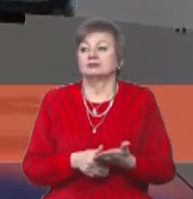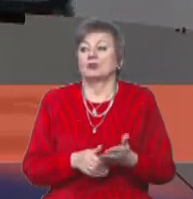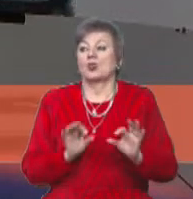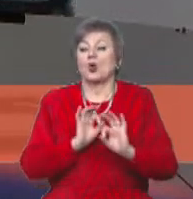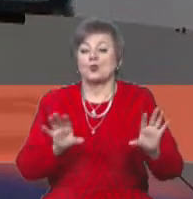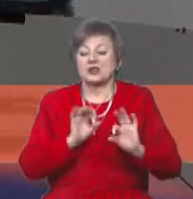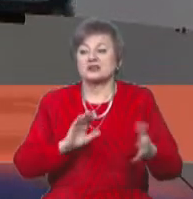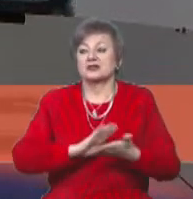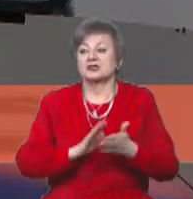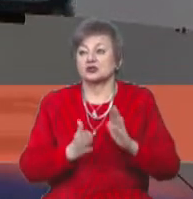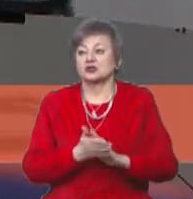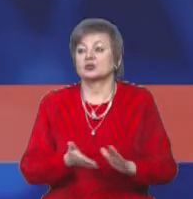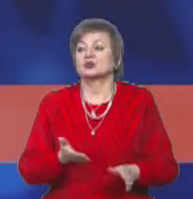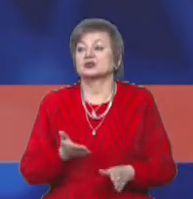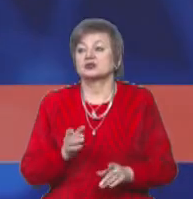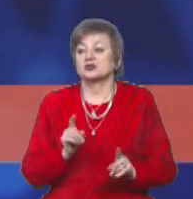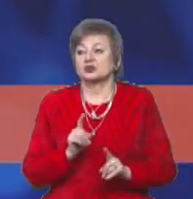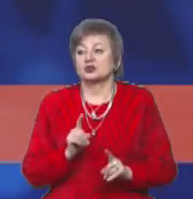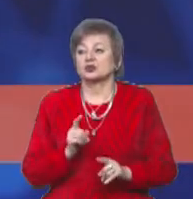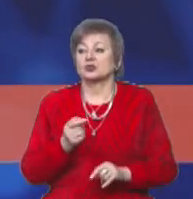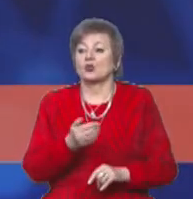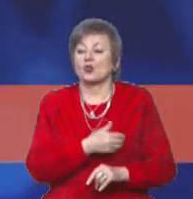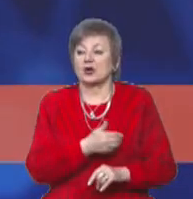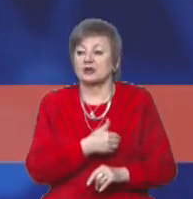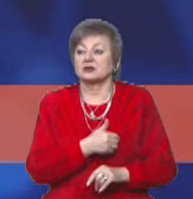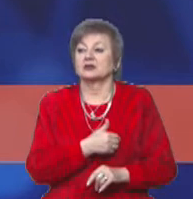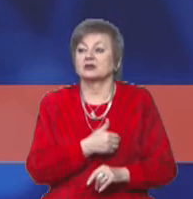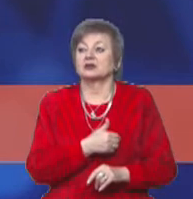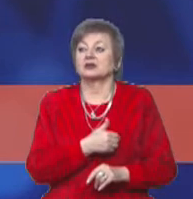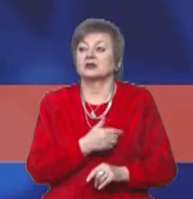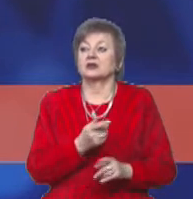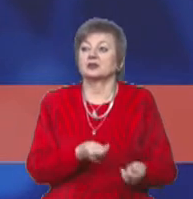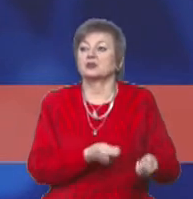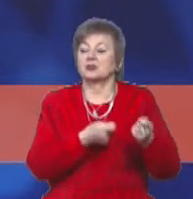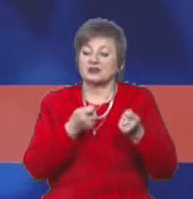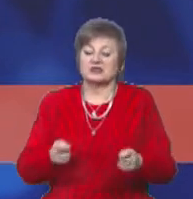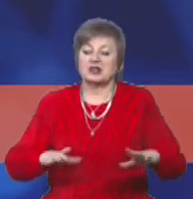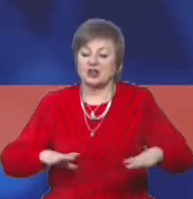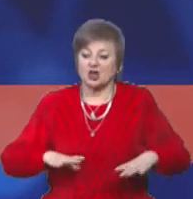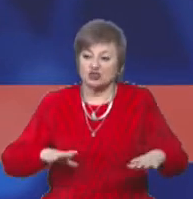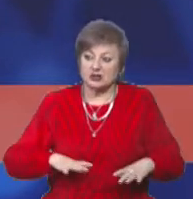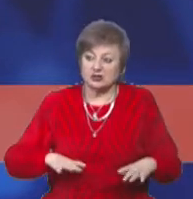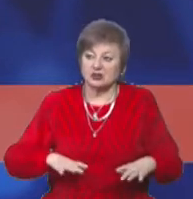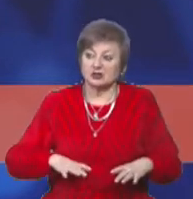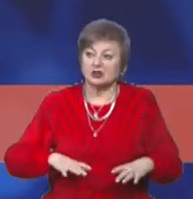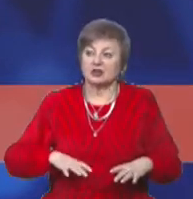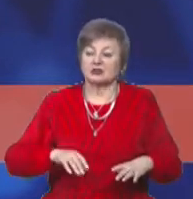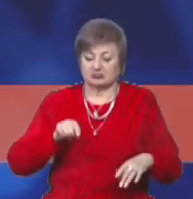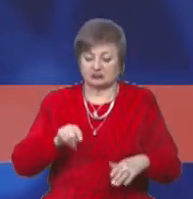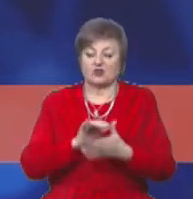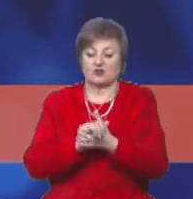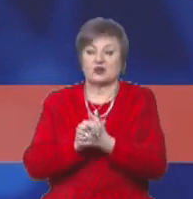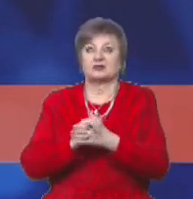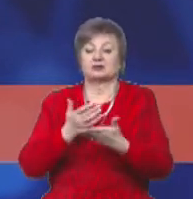объяснила ситуацию, что вот мы пытаемся перевести, 23 лошадей, под мирное небо,